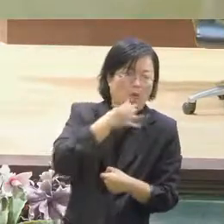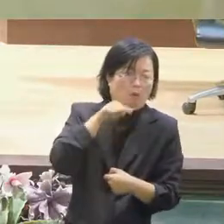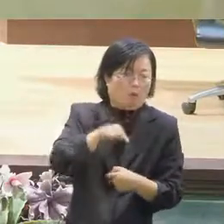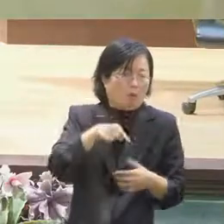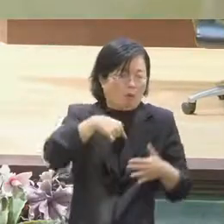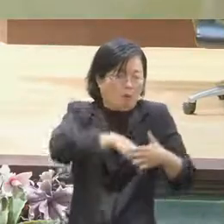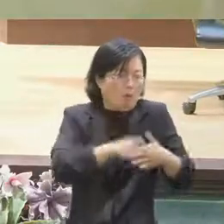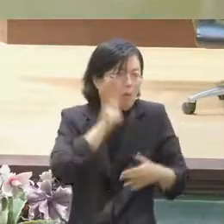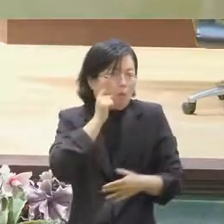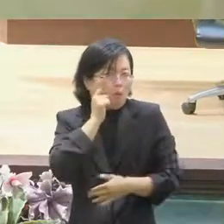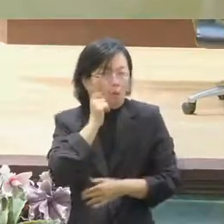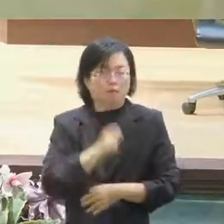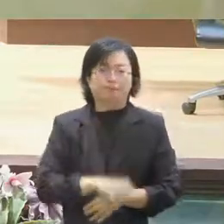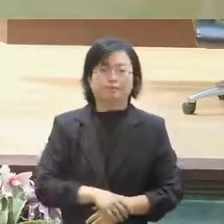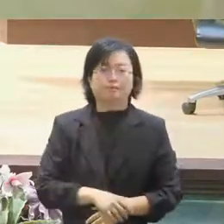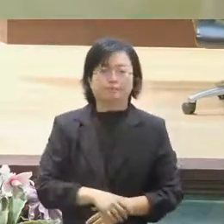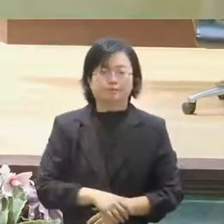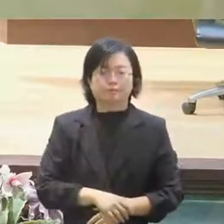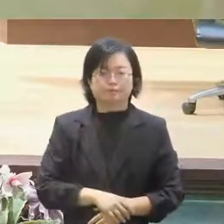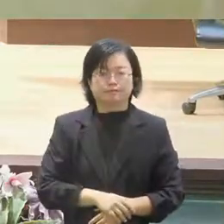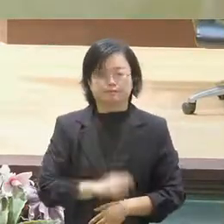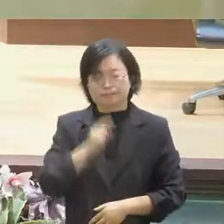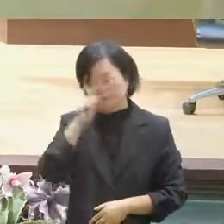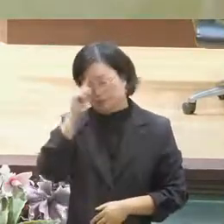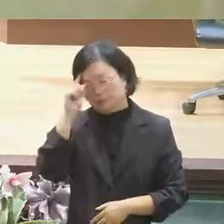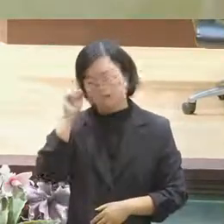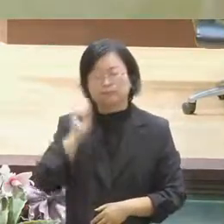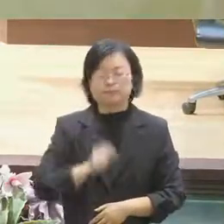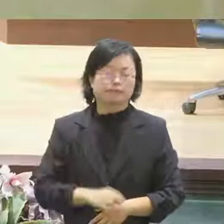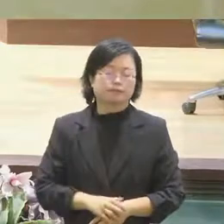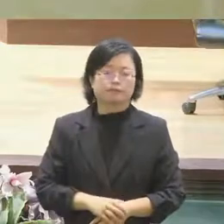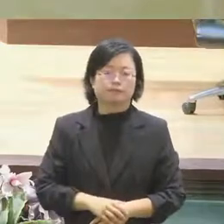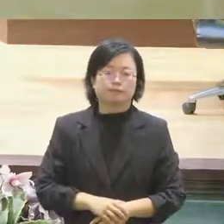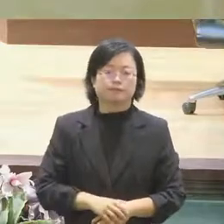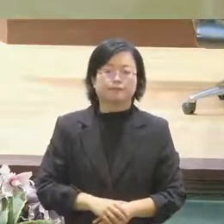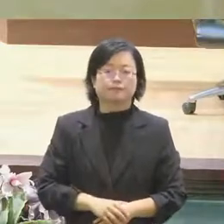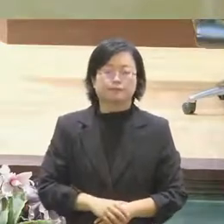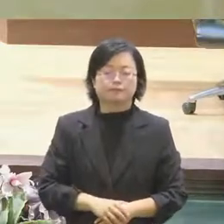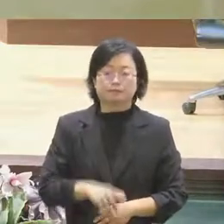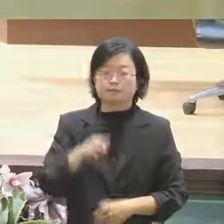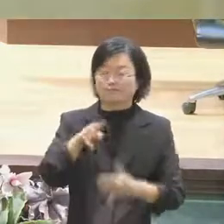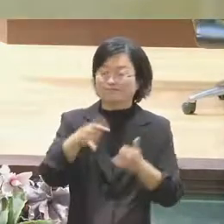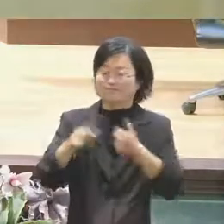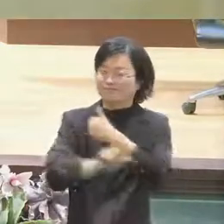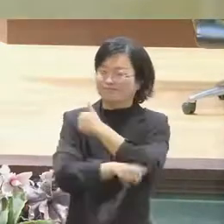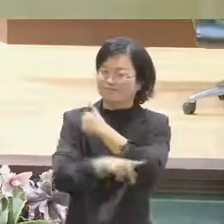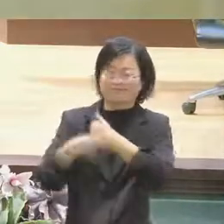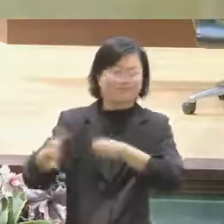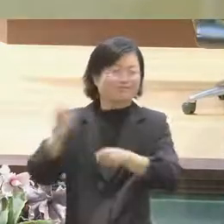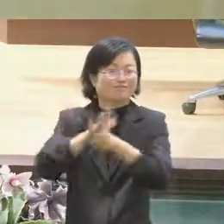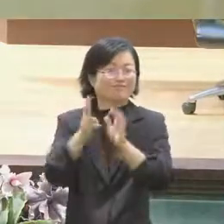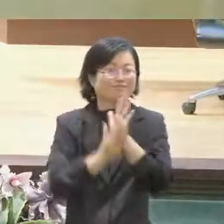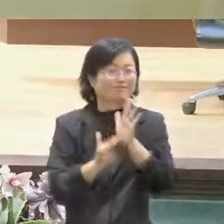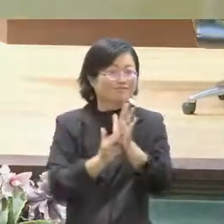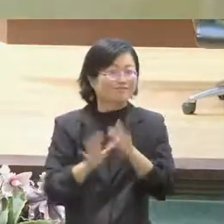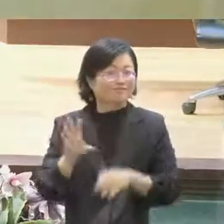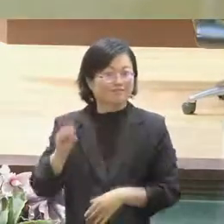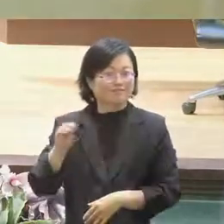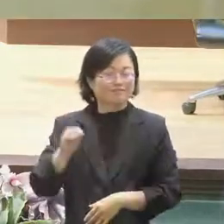回答到，那有没有请香港本土研究社和 Benjamin 这边，你们有没有最后再补充一点你们想要补充